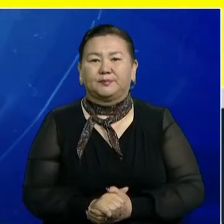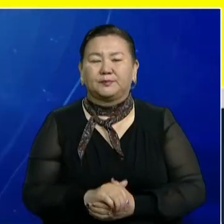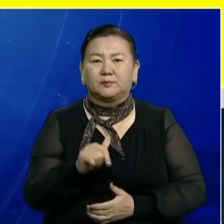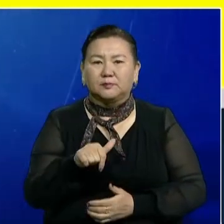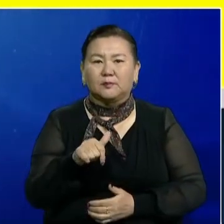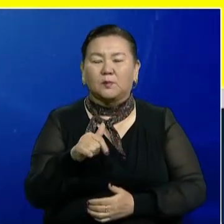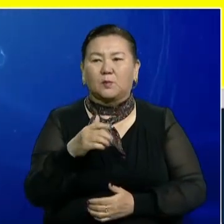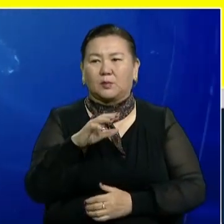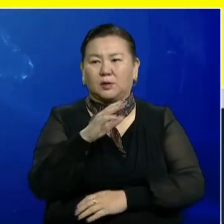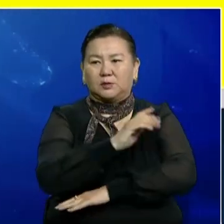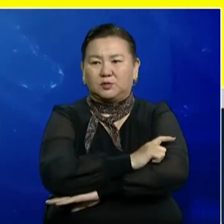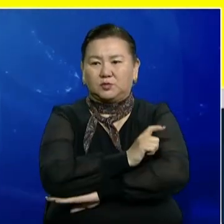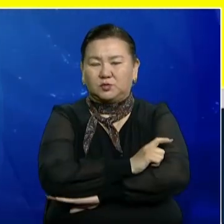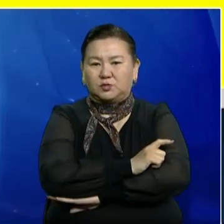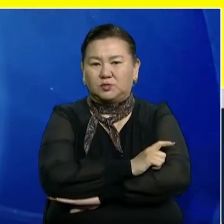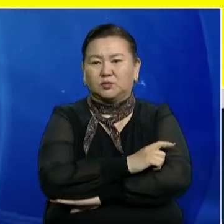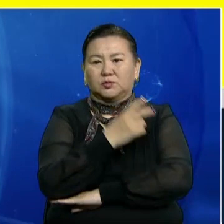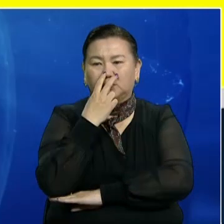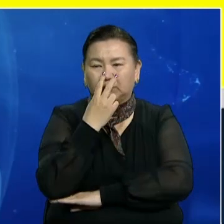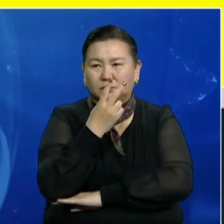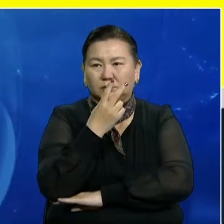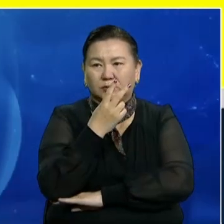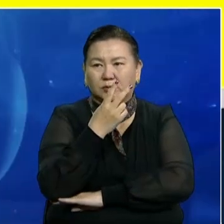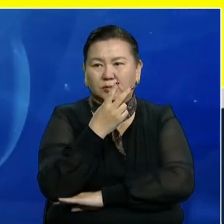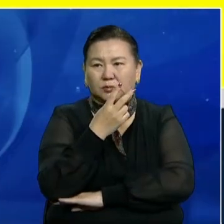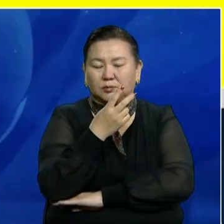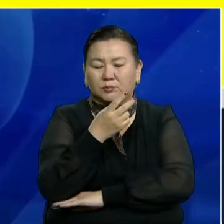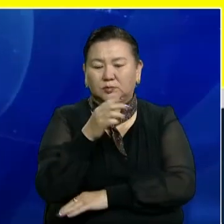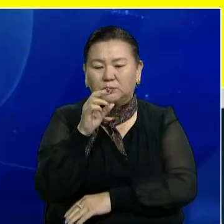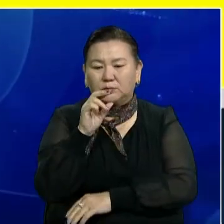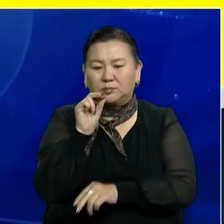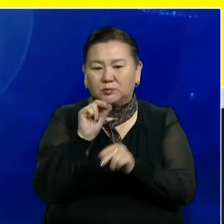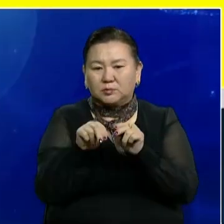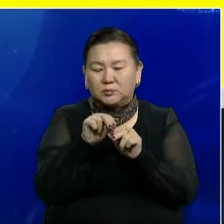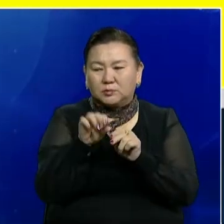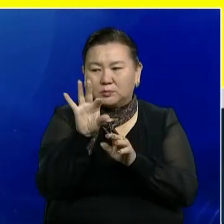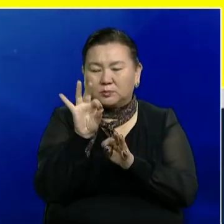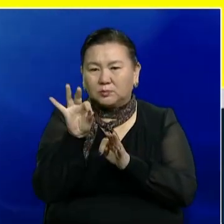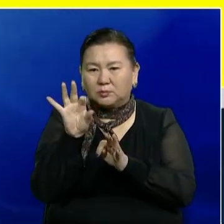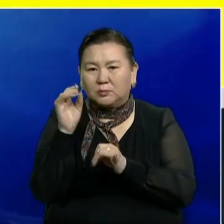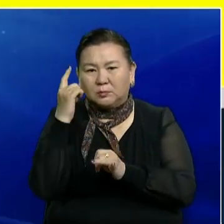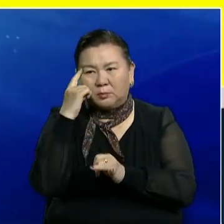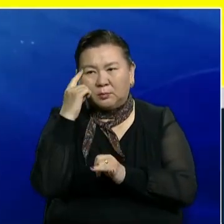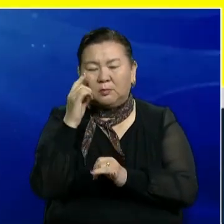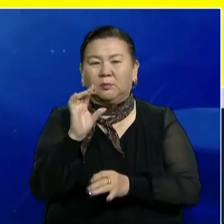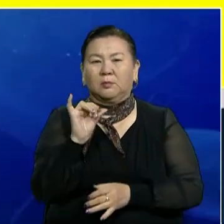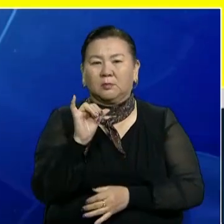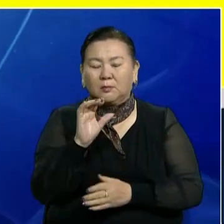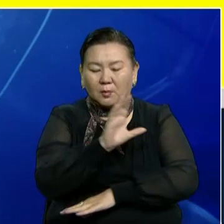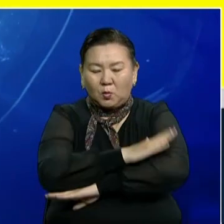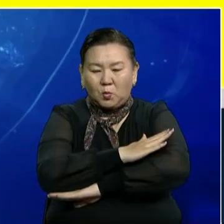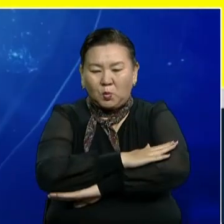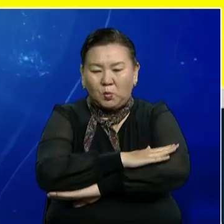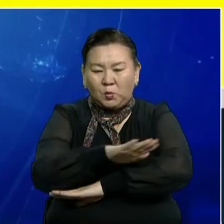эрний өстө хичээлийн үндсэн дээр дөрөнд юм шалгуур авдаг, шалгуур үнэлгээ хийдэг. За тэр нь юу вэ гэхээр сурагчдад